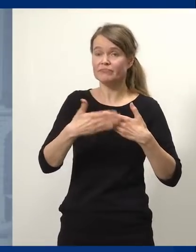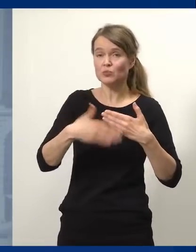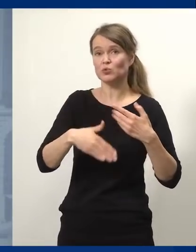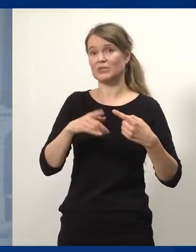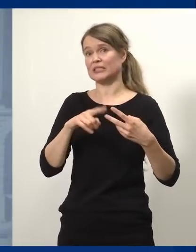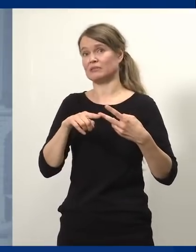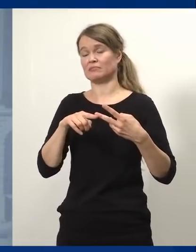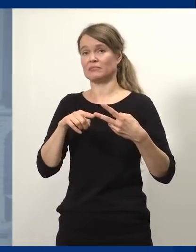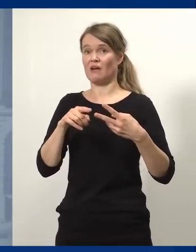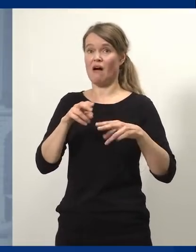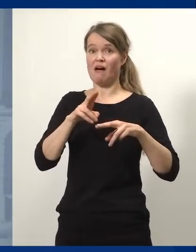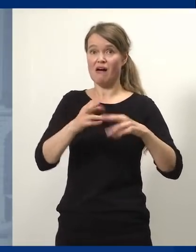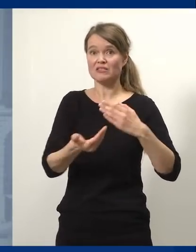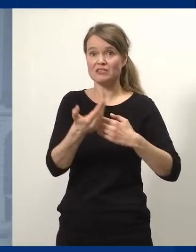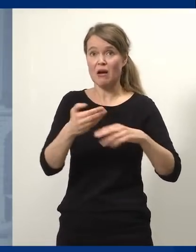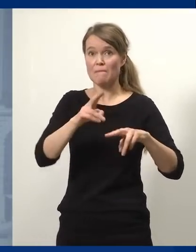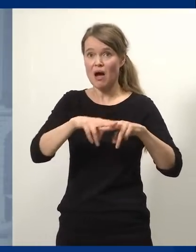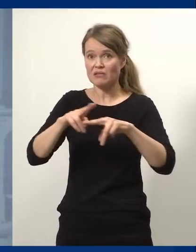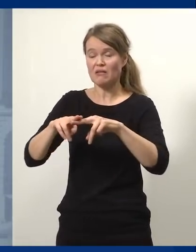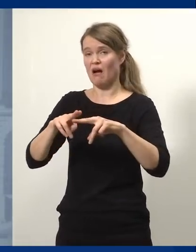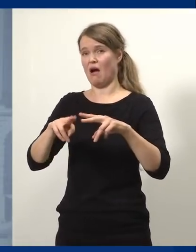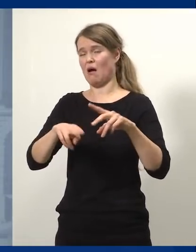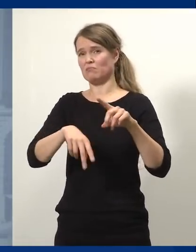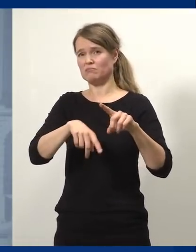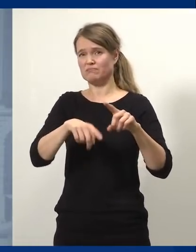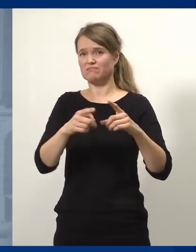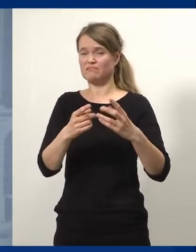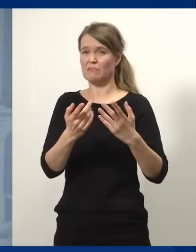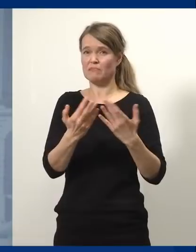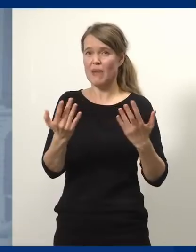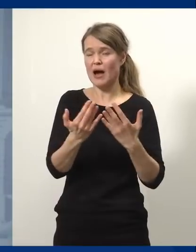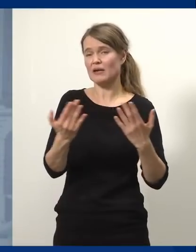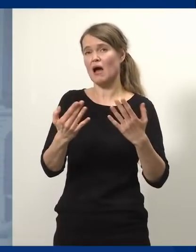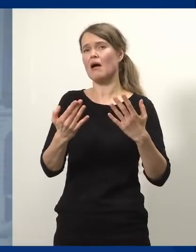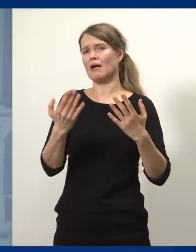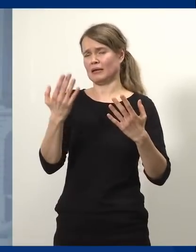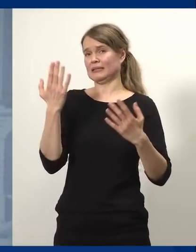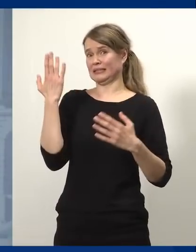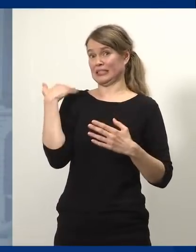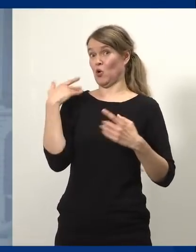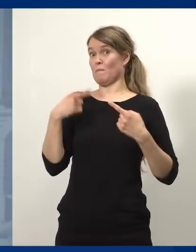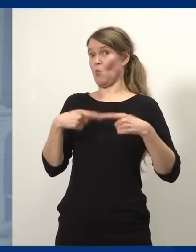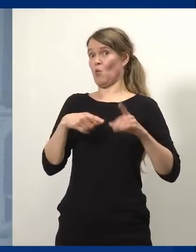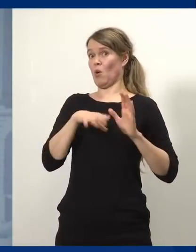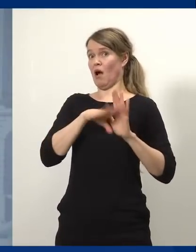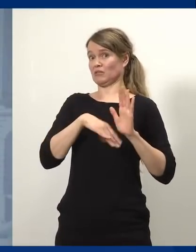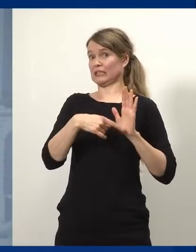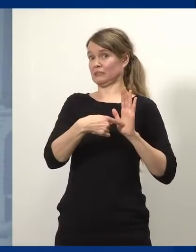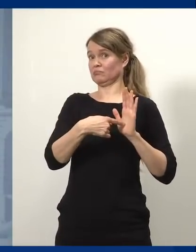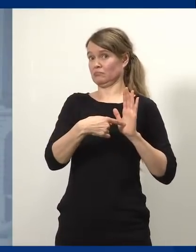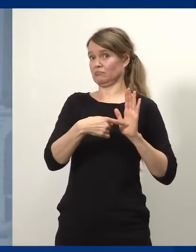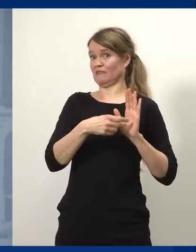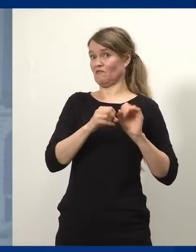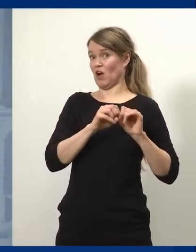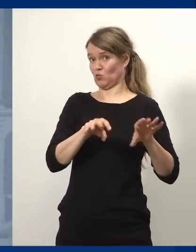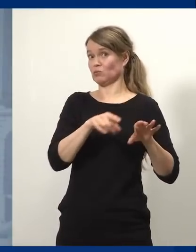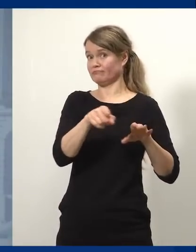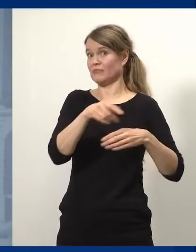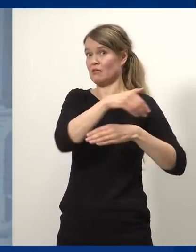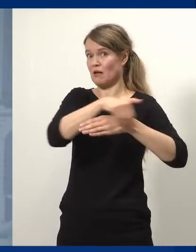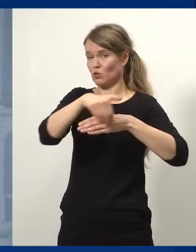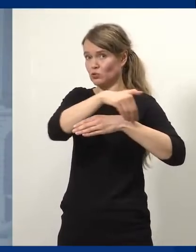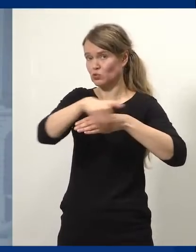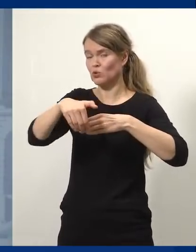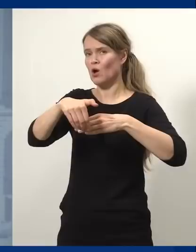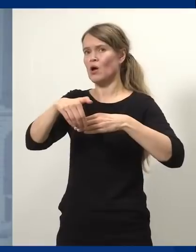jo muulla lainsäädännöllä tuolloin rajoitettu, kuten tälläkin hetkellä rajoitetaan. Eli meillä on